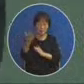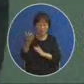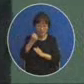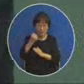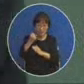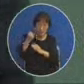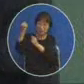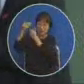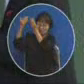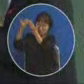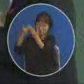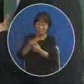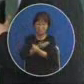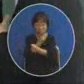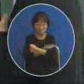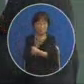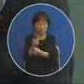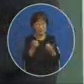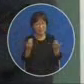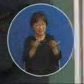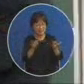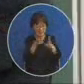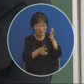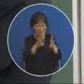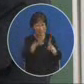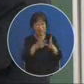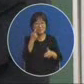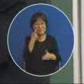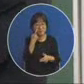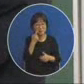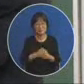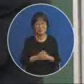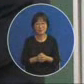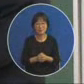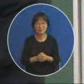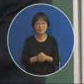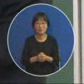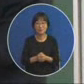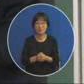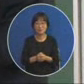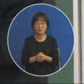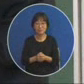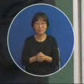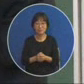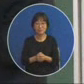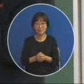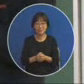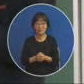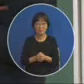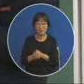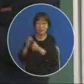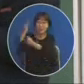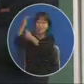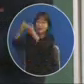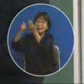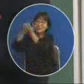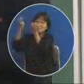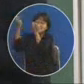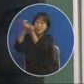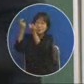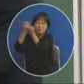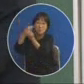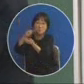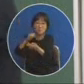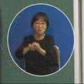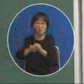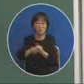can't carry out pastoral ministry just like the unbelievers carry out their businesses. You must carry out your ministry within prayer. 홍해를 통과시키면서 애굽의 모든 때를